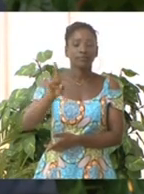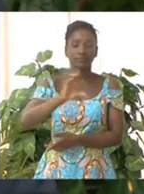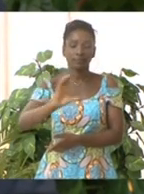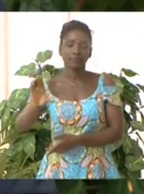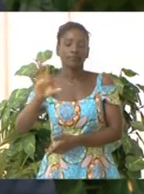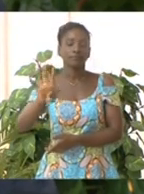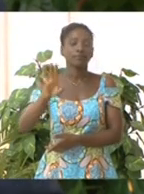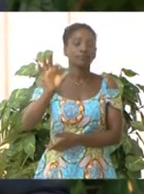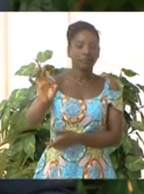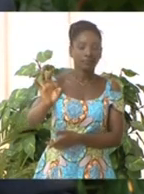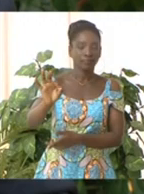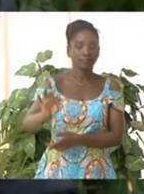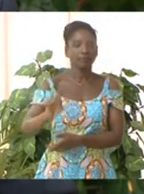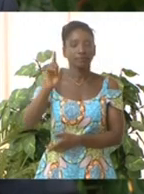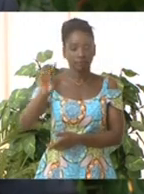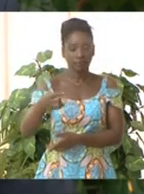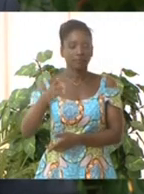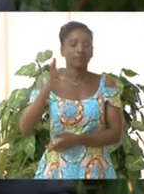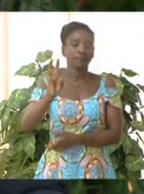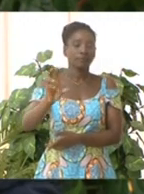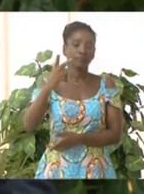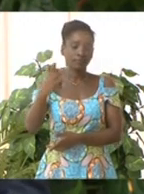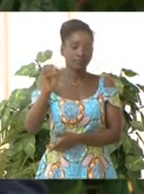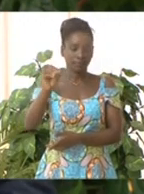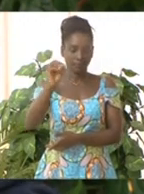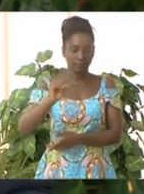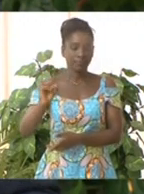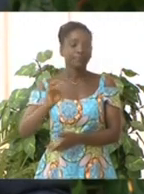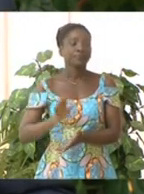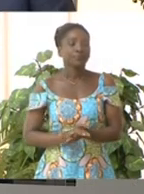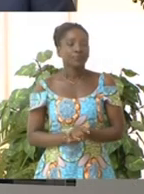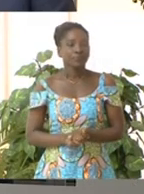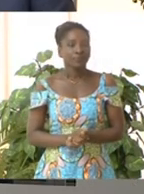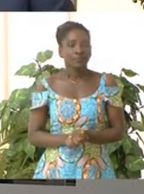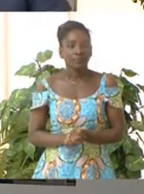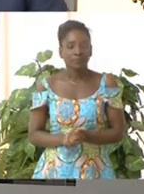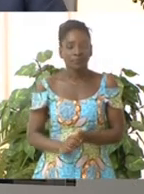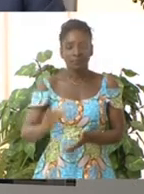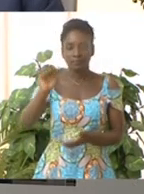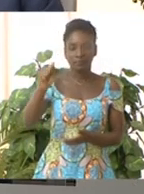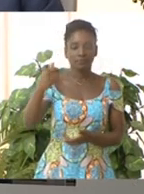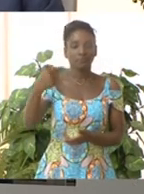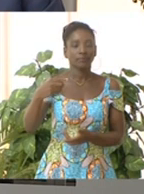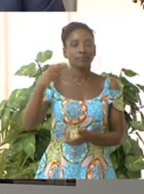149, soit 1,63%. Agnimi Lekro,